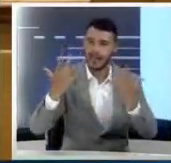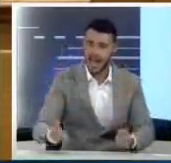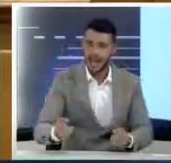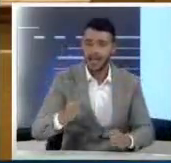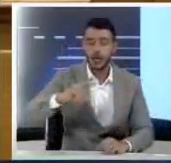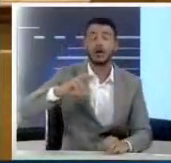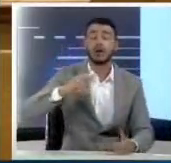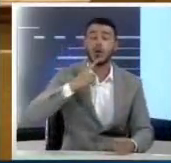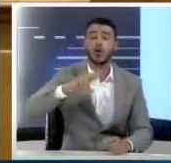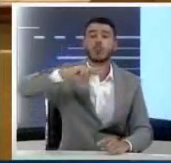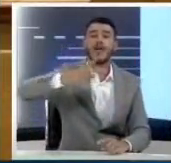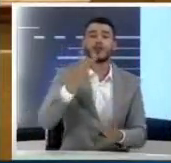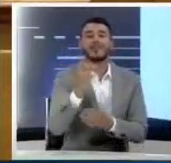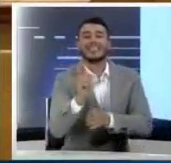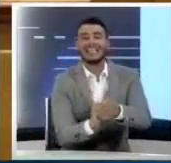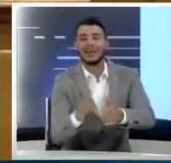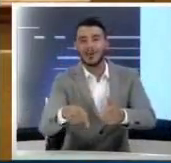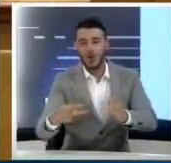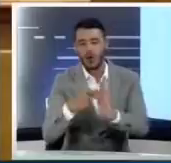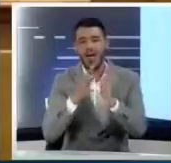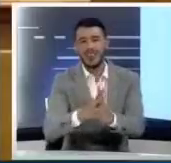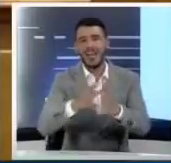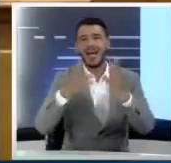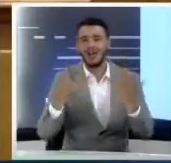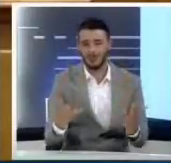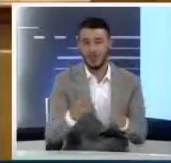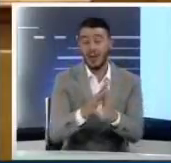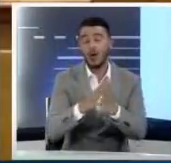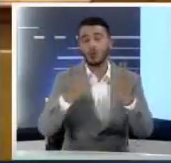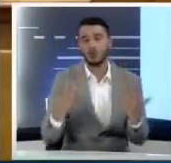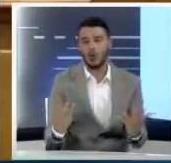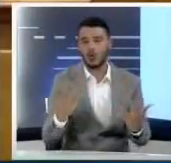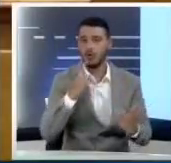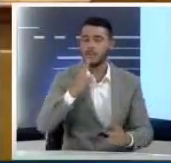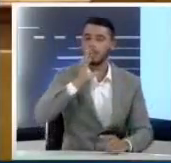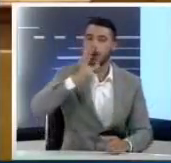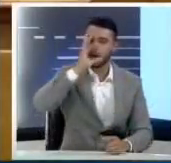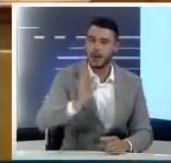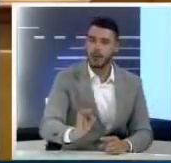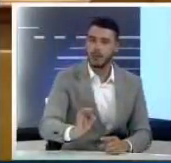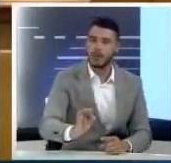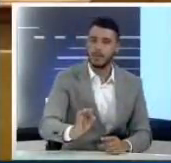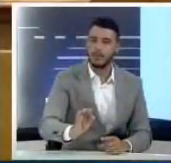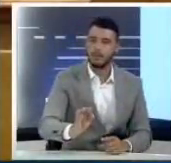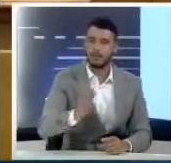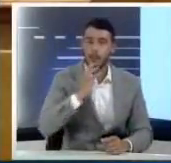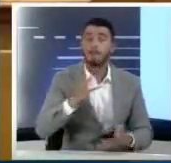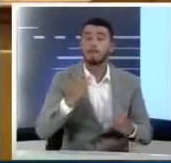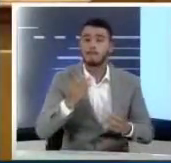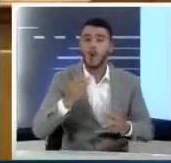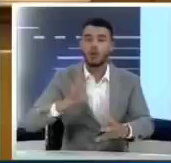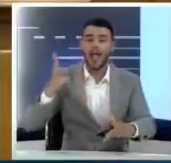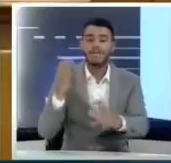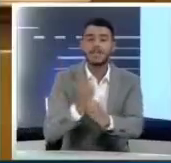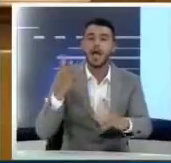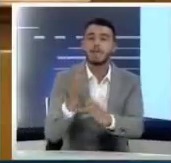τριμήνου. Ιδιαίτερα ευχάριστη εξέλιξη του Ιουνίου ήταν η δρυμία και επιτυχινόμενη